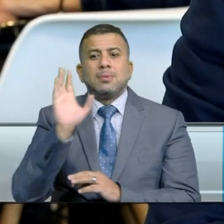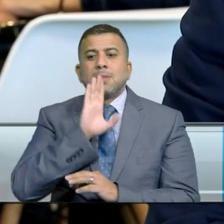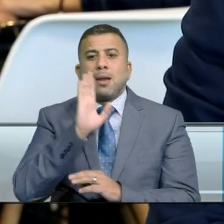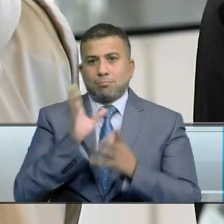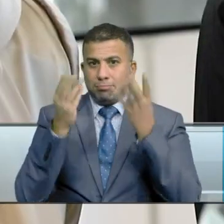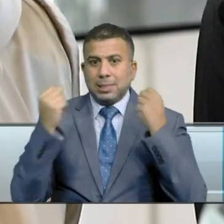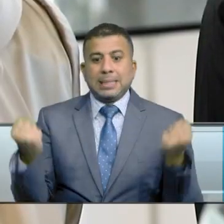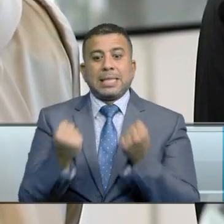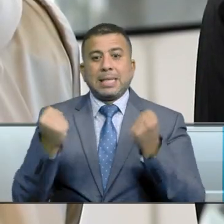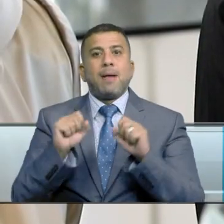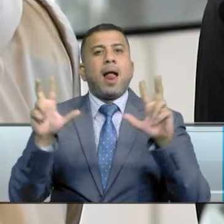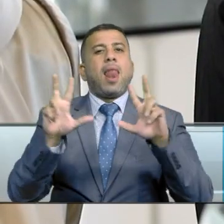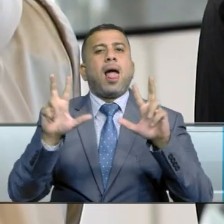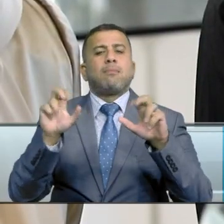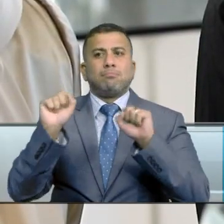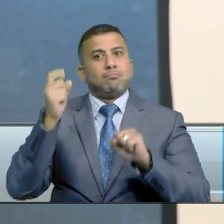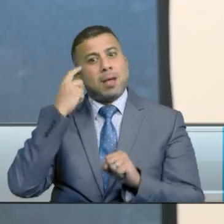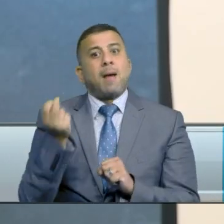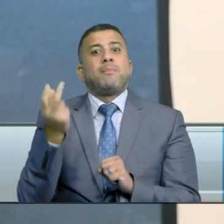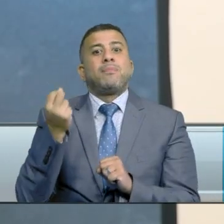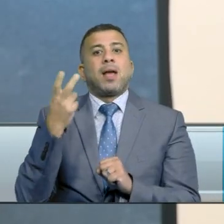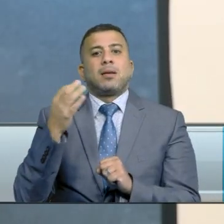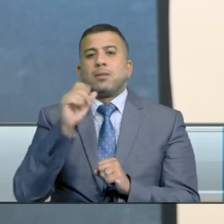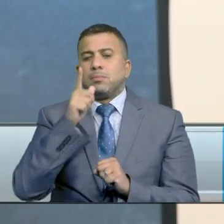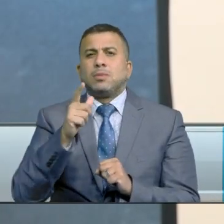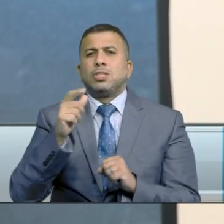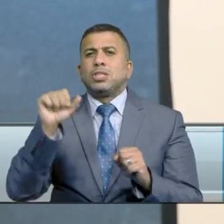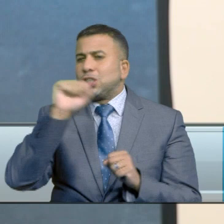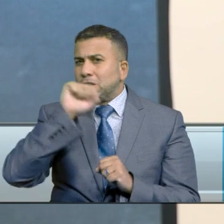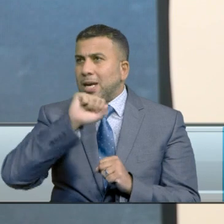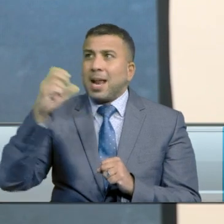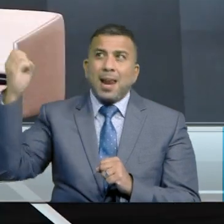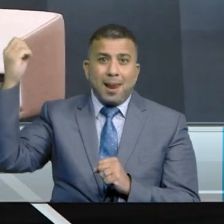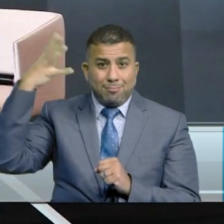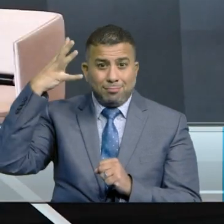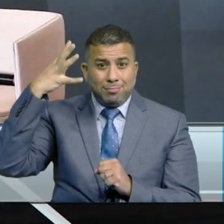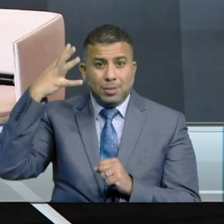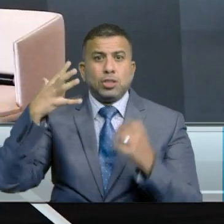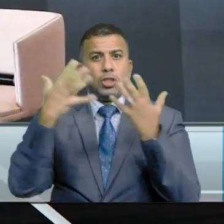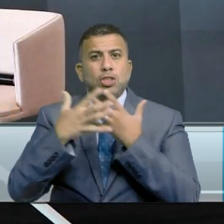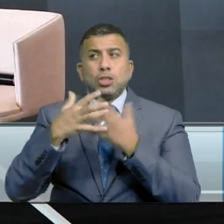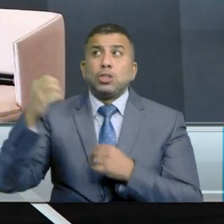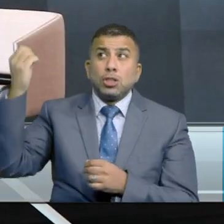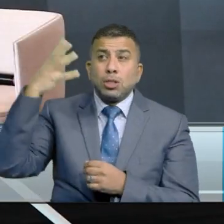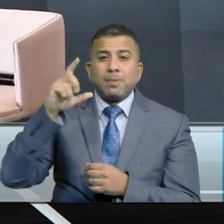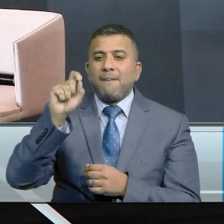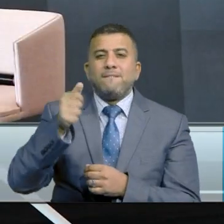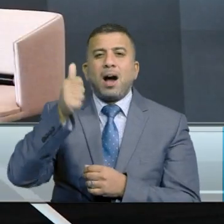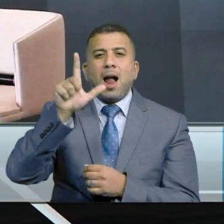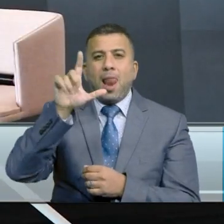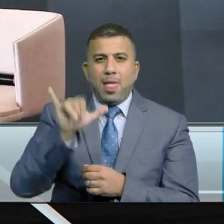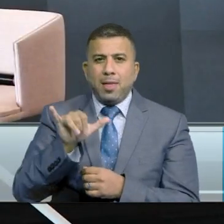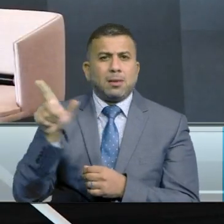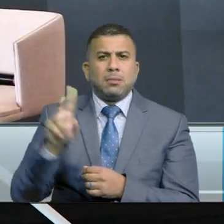التعليم والتدريب الإعلامي والإبداعي، أطلقت مدينة الشارقة للإعلام شمس شركة شمس بالي، وهي